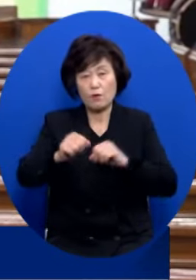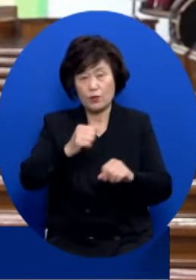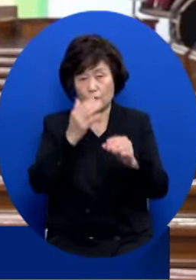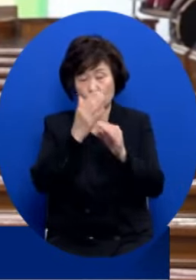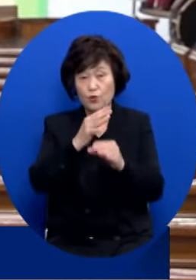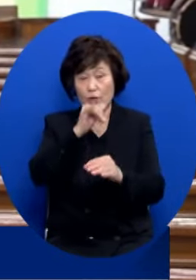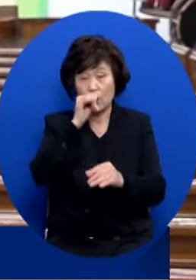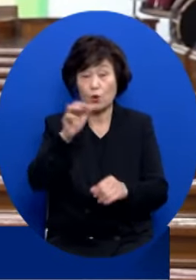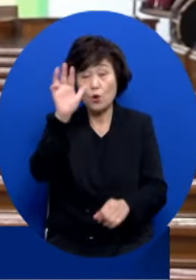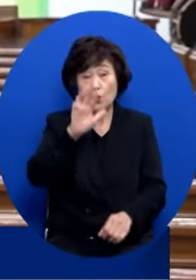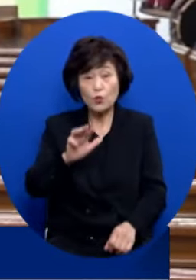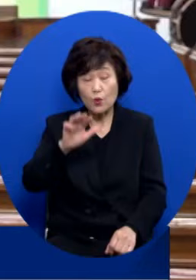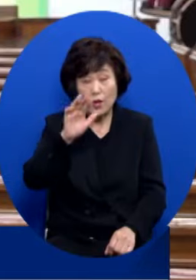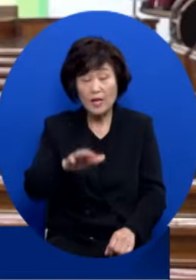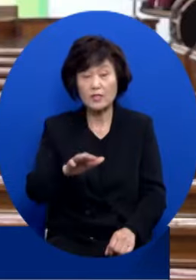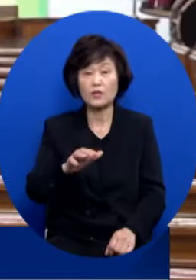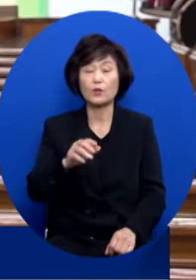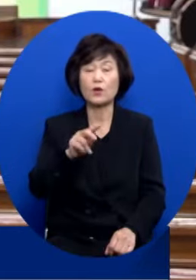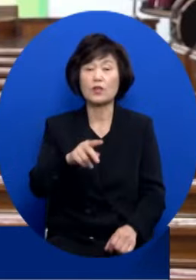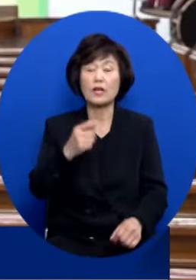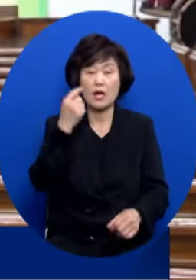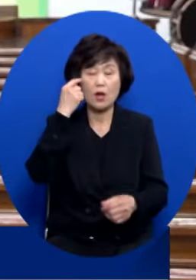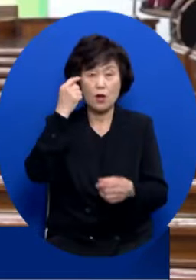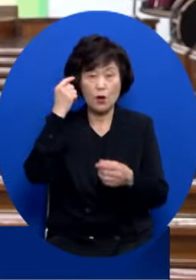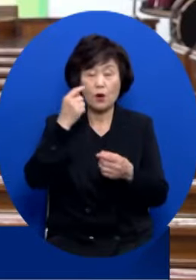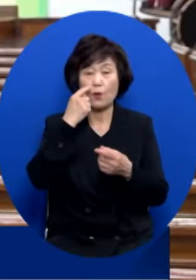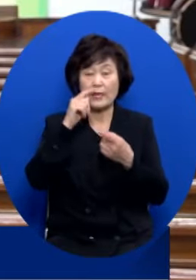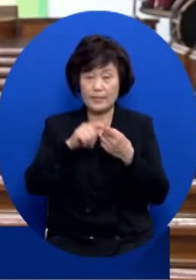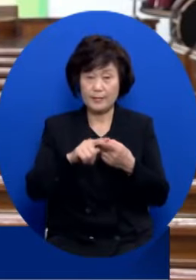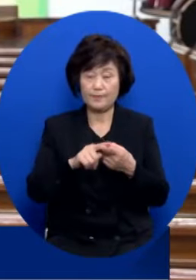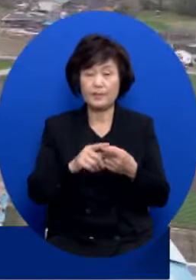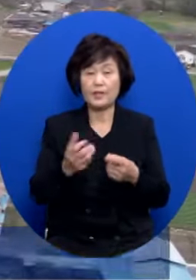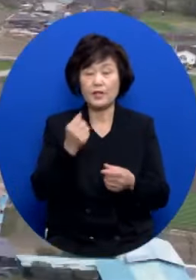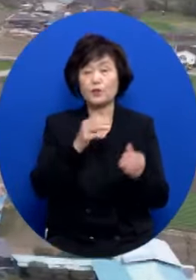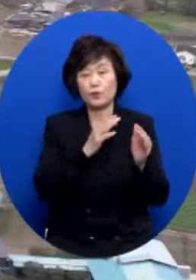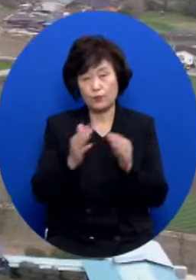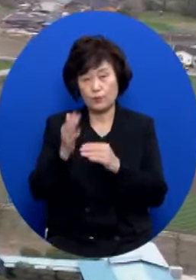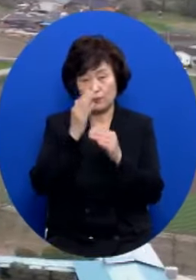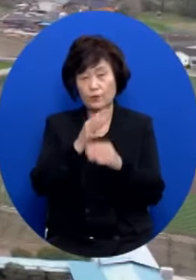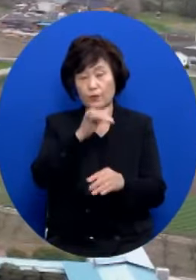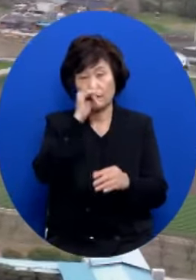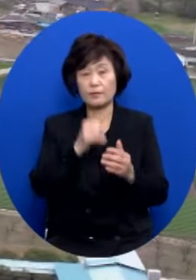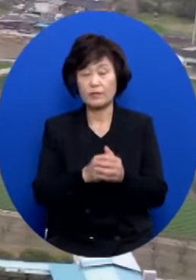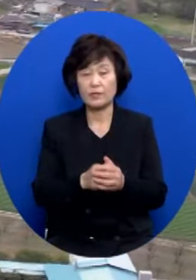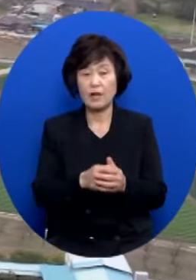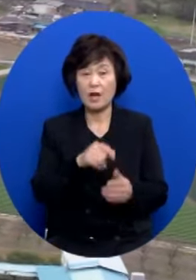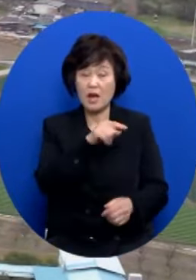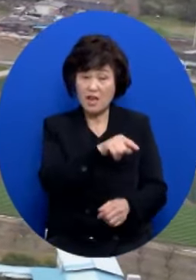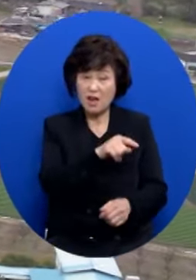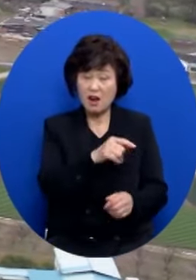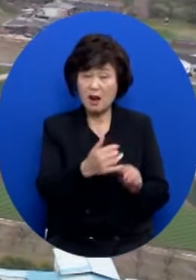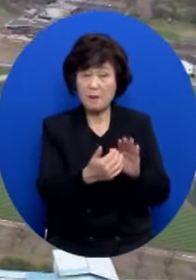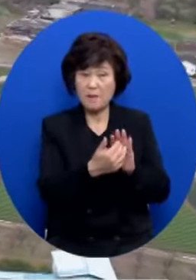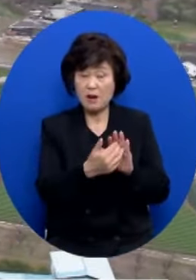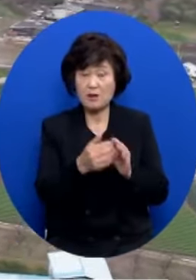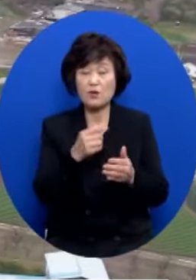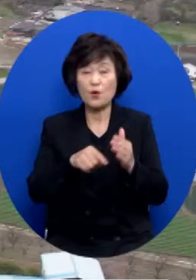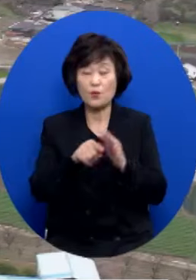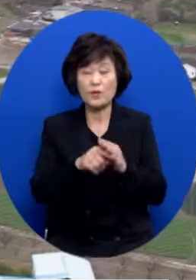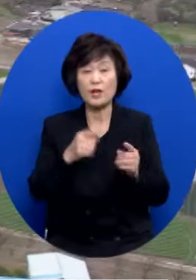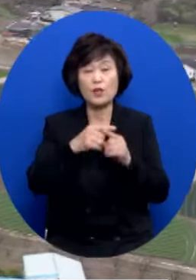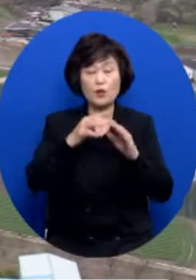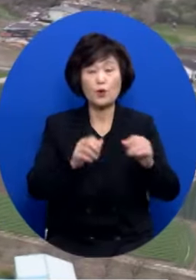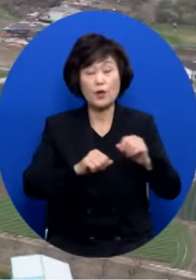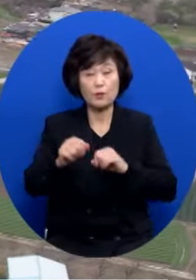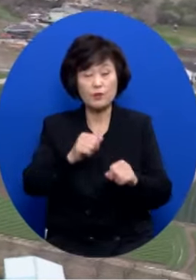이단 사이비 대책 의원에서도 관심을 가지고 지금 준비하고 있습니다 예 신천지를 저지하려는 지역 교기 움직임은